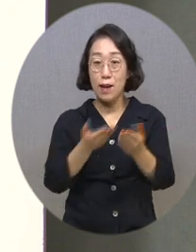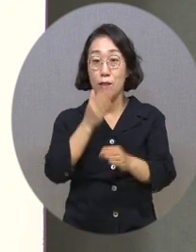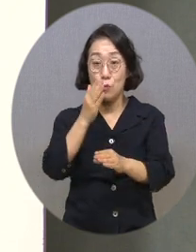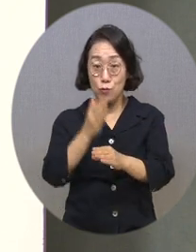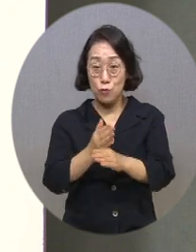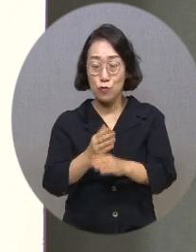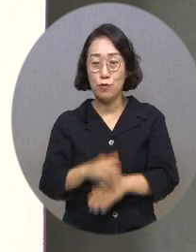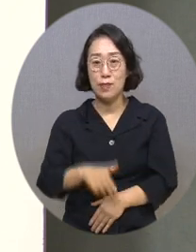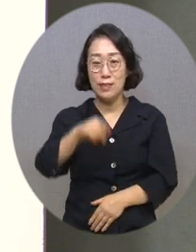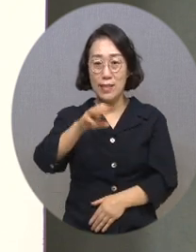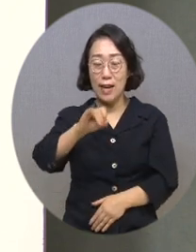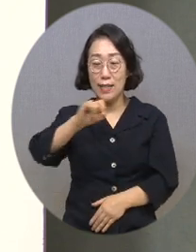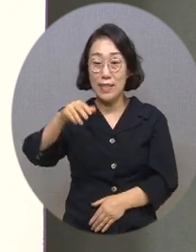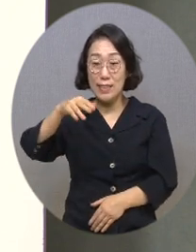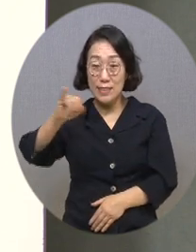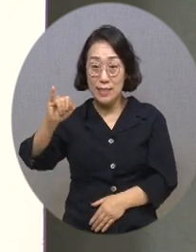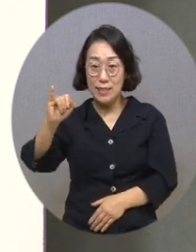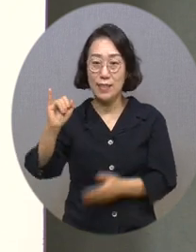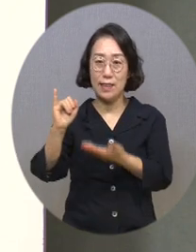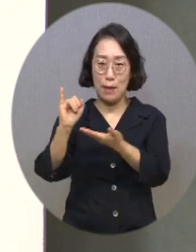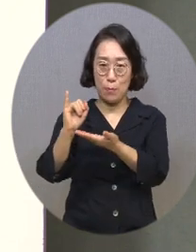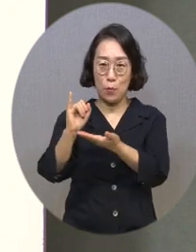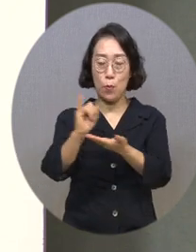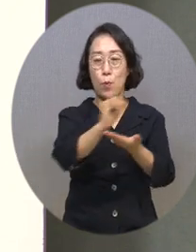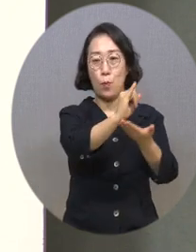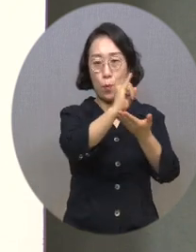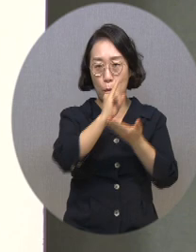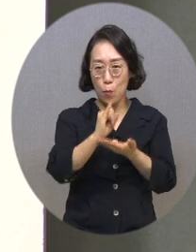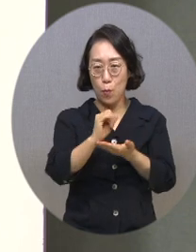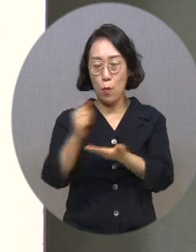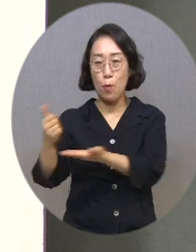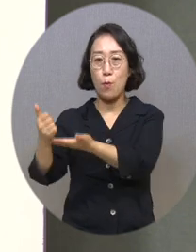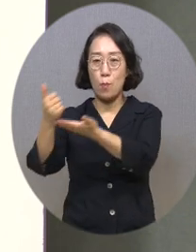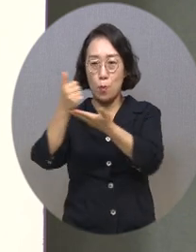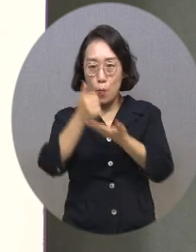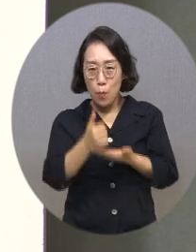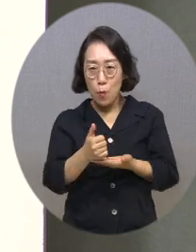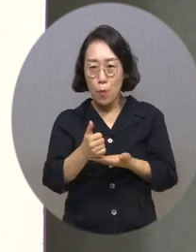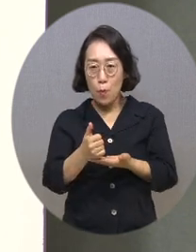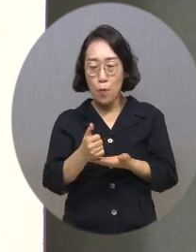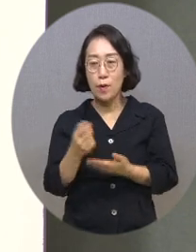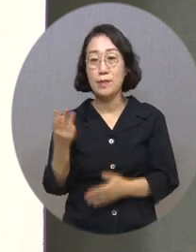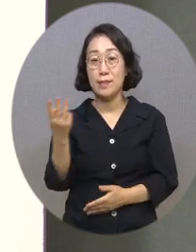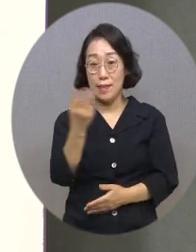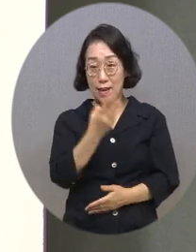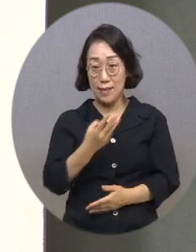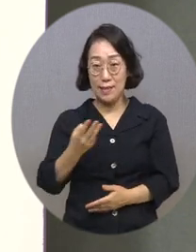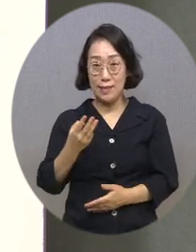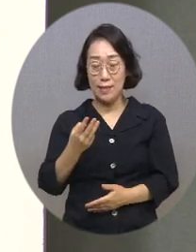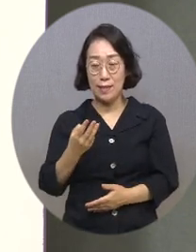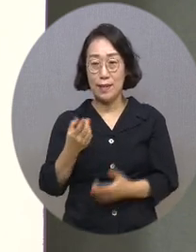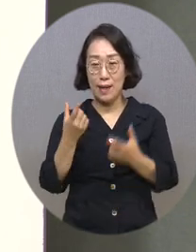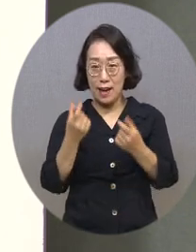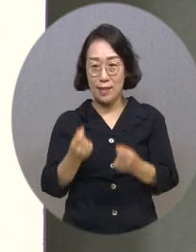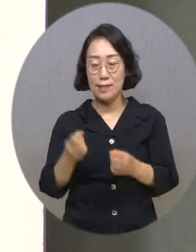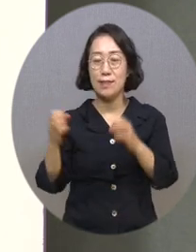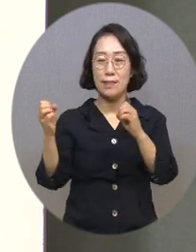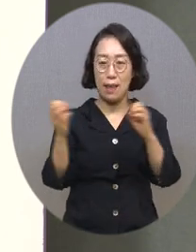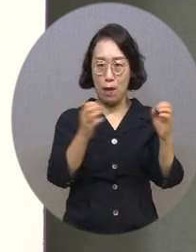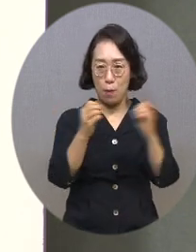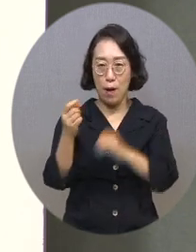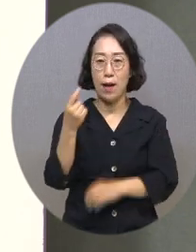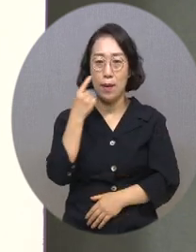주인공 장이지 대표, 이렇게 두 분을 내가 모시고 만남 시간에 좋은 얘기를